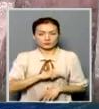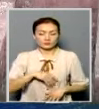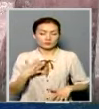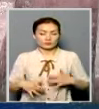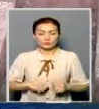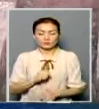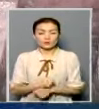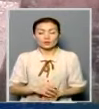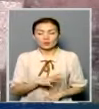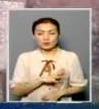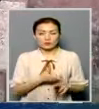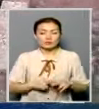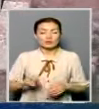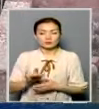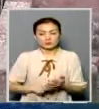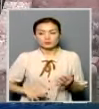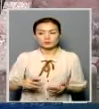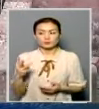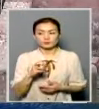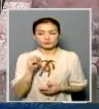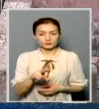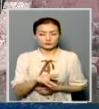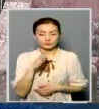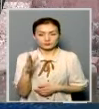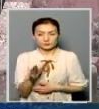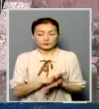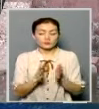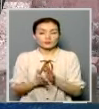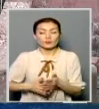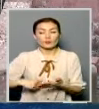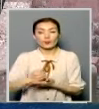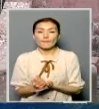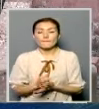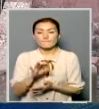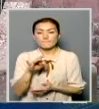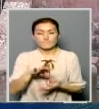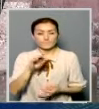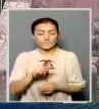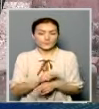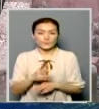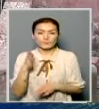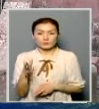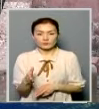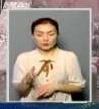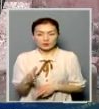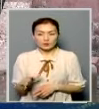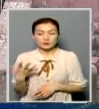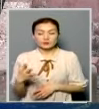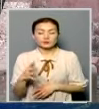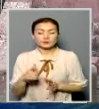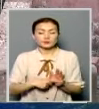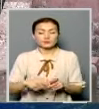были приостановлены. Они продолжатся с 3 апреля. Согласно установленным срокам, ремонт дороги протяженностью